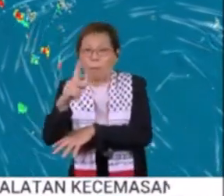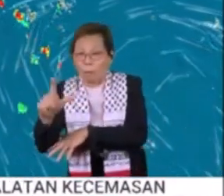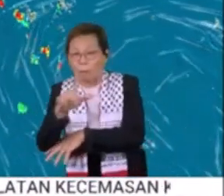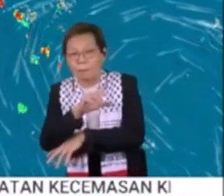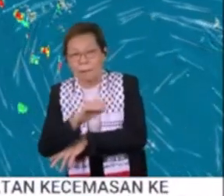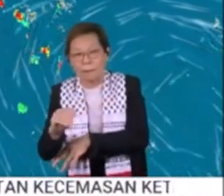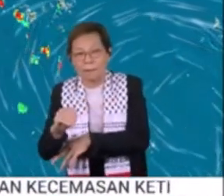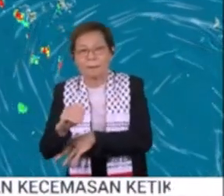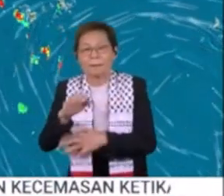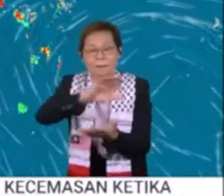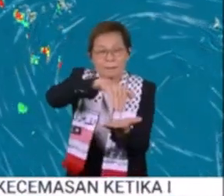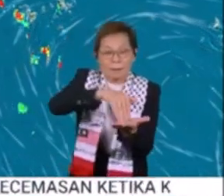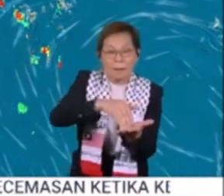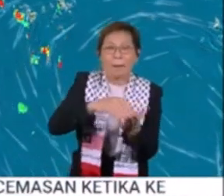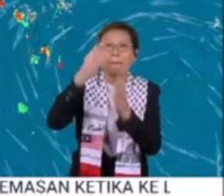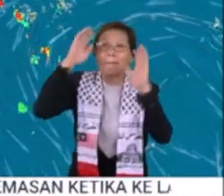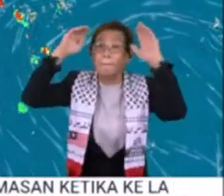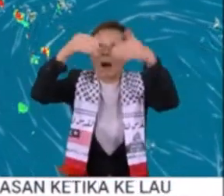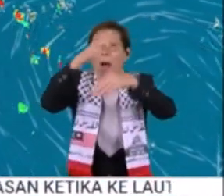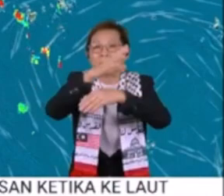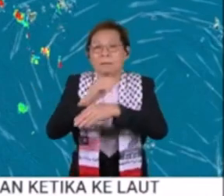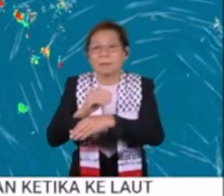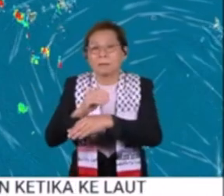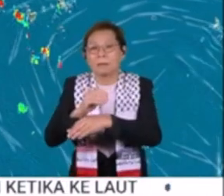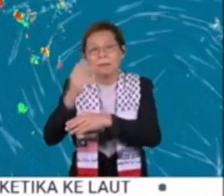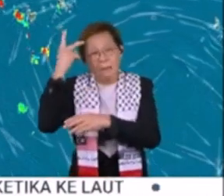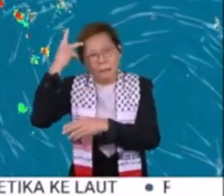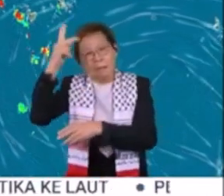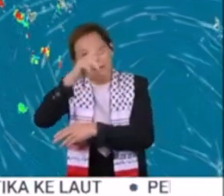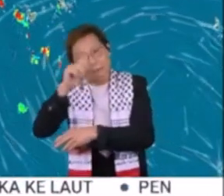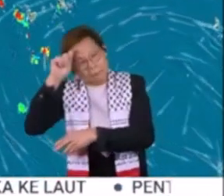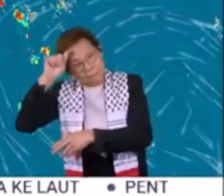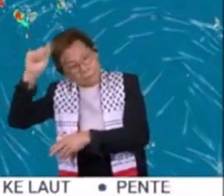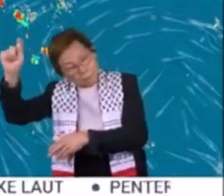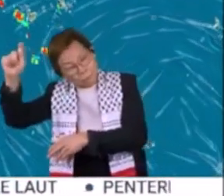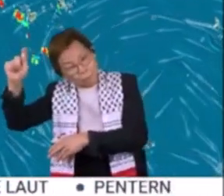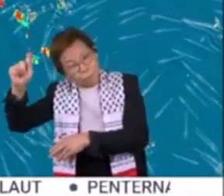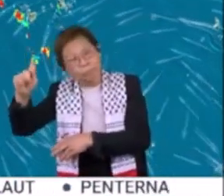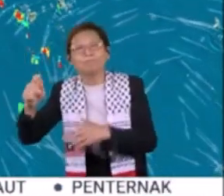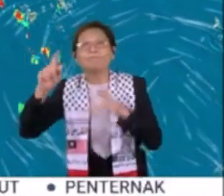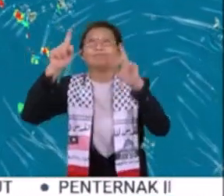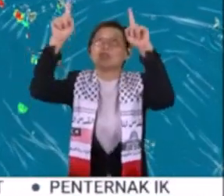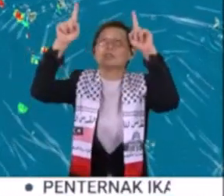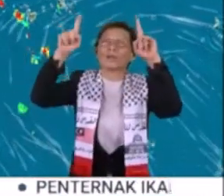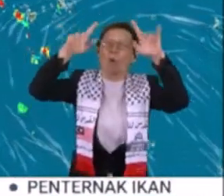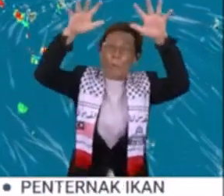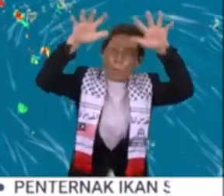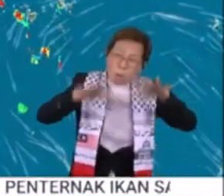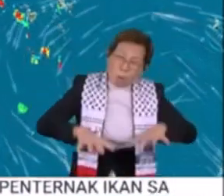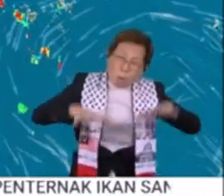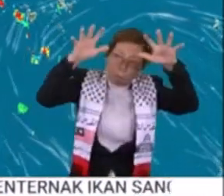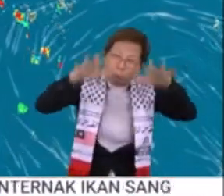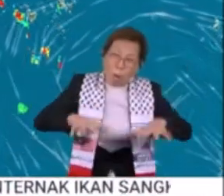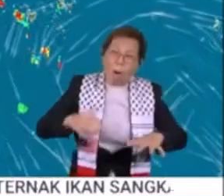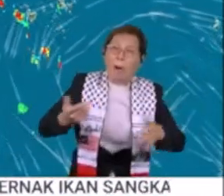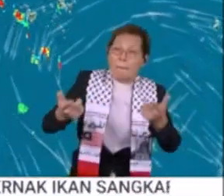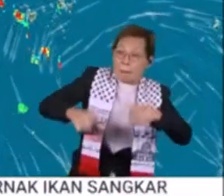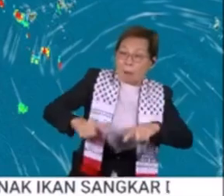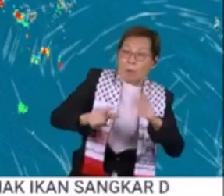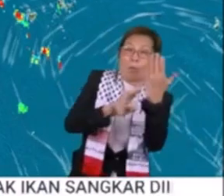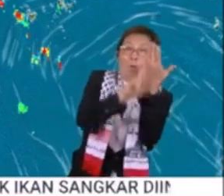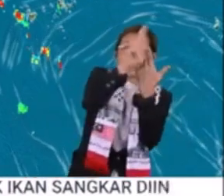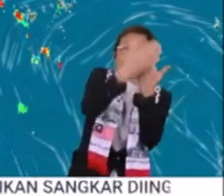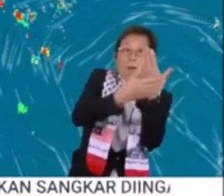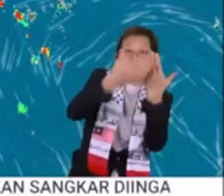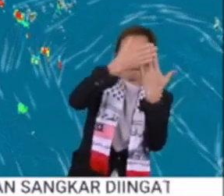Lumpur, bahagian tengah negeri Pahang serta di pedalaman negeri Kelantan dan juga Terengganu. Keadaan cuaca lembap terutama sedang berlaku di sekitar utara